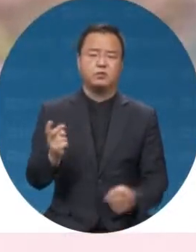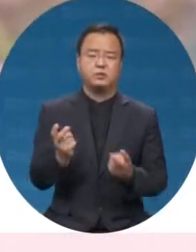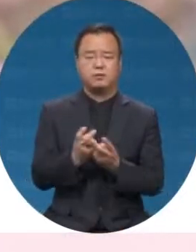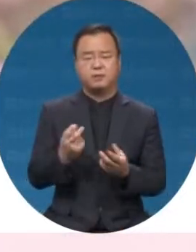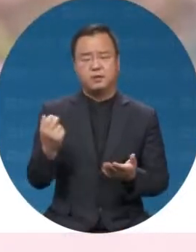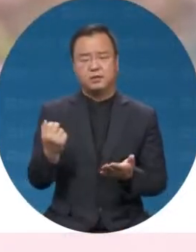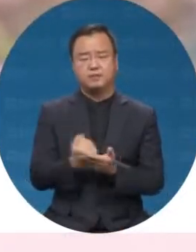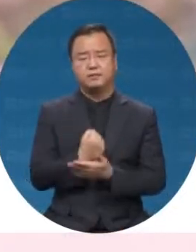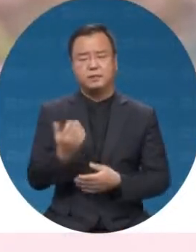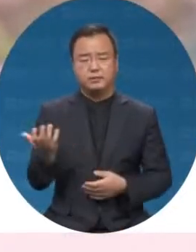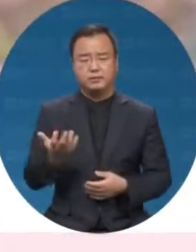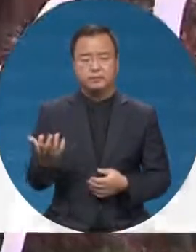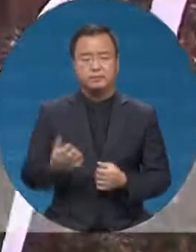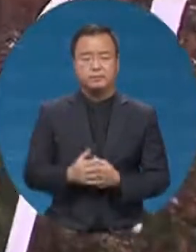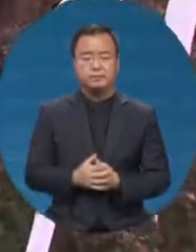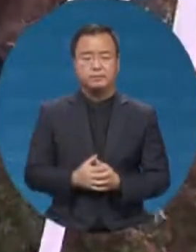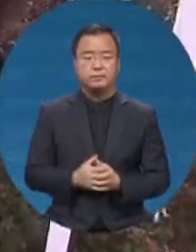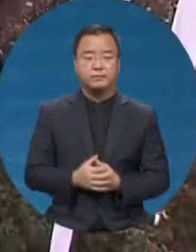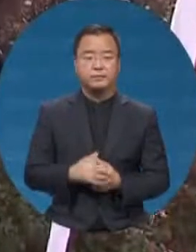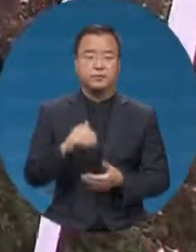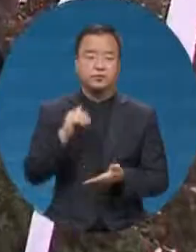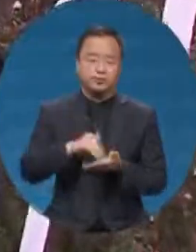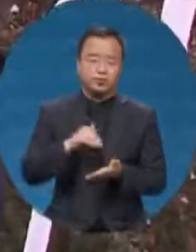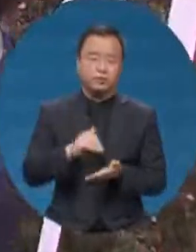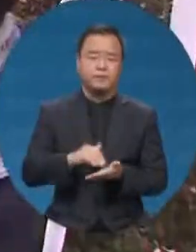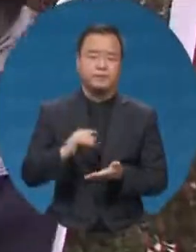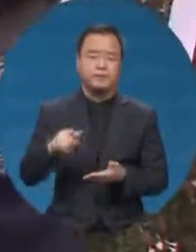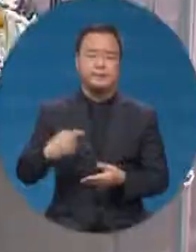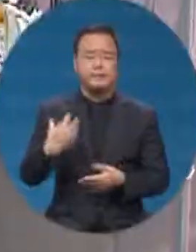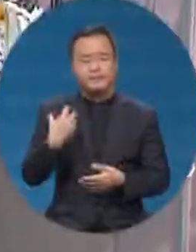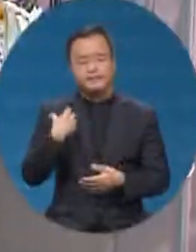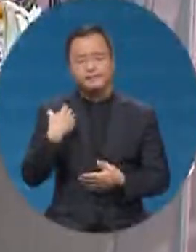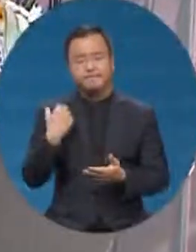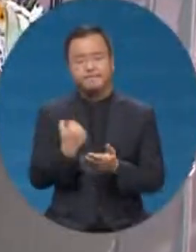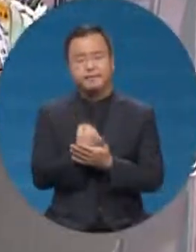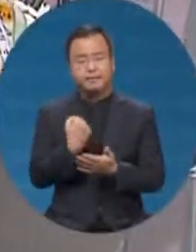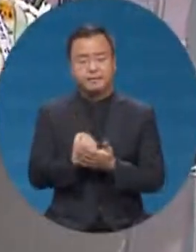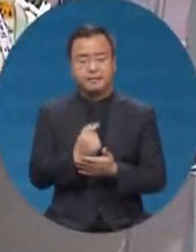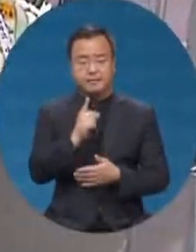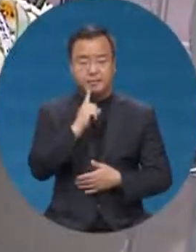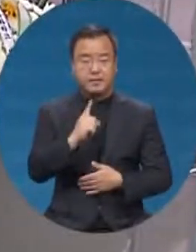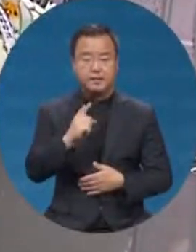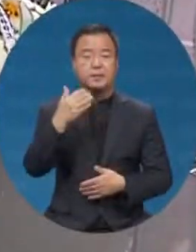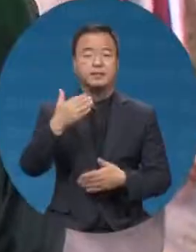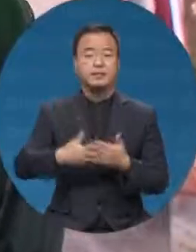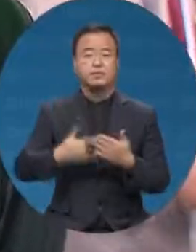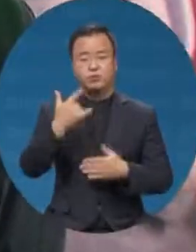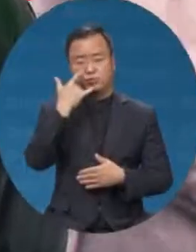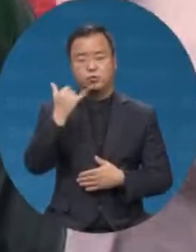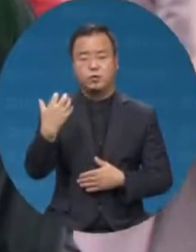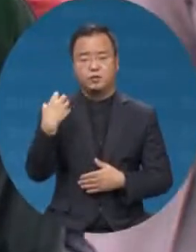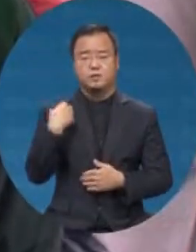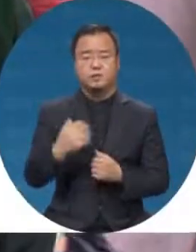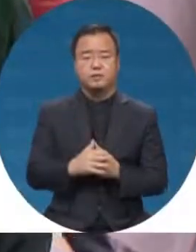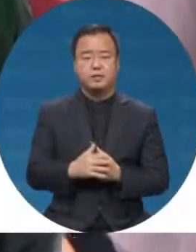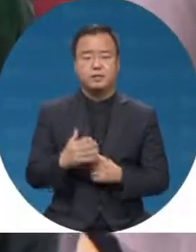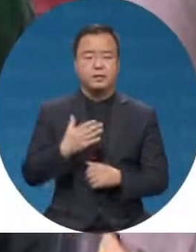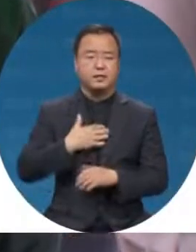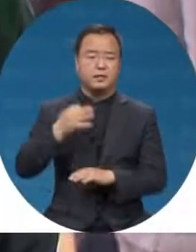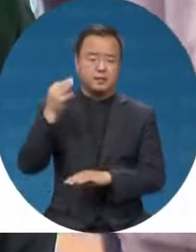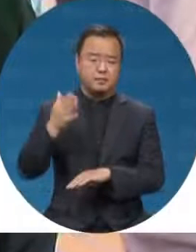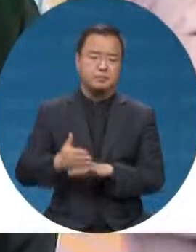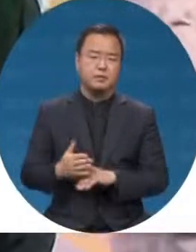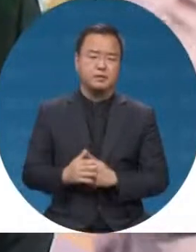너무 아프다. 후회하고 자책하는 것도 남겨진 부모들의 몫입니다. 내가 미안해.